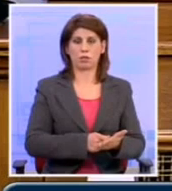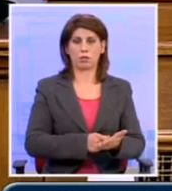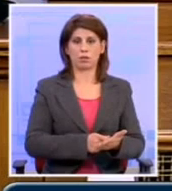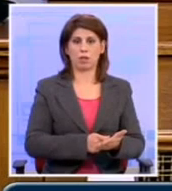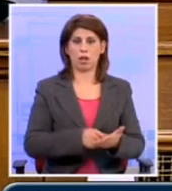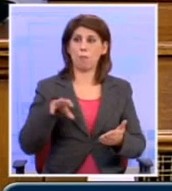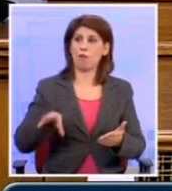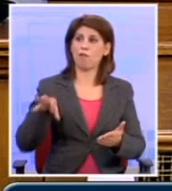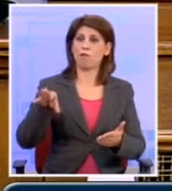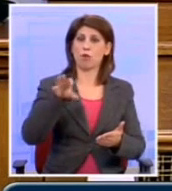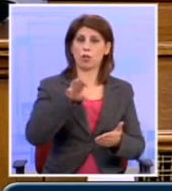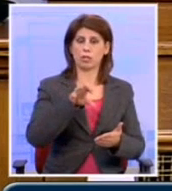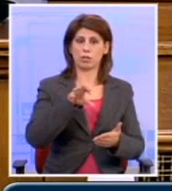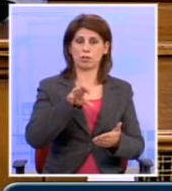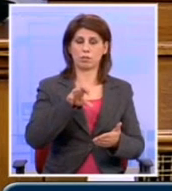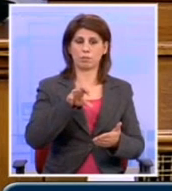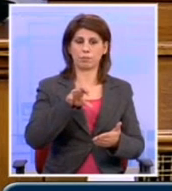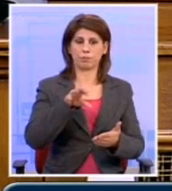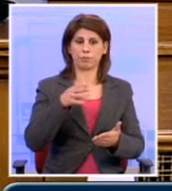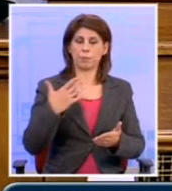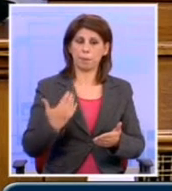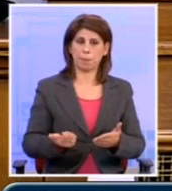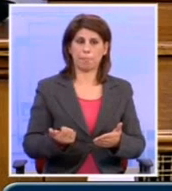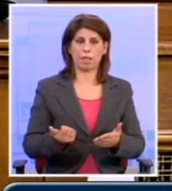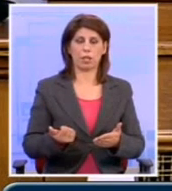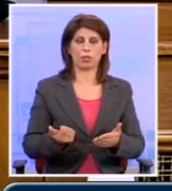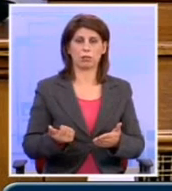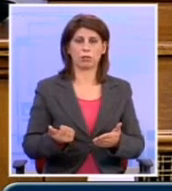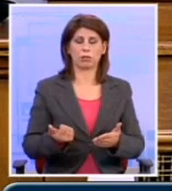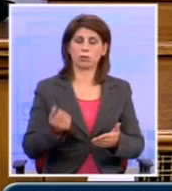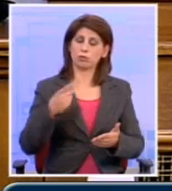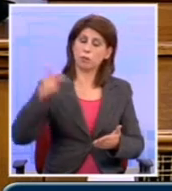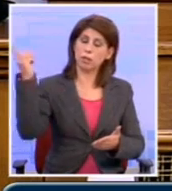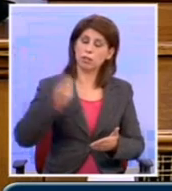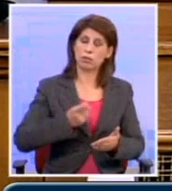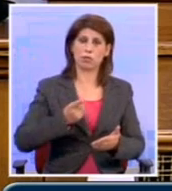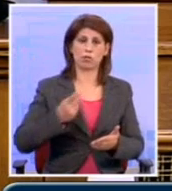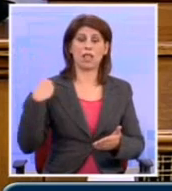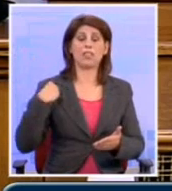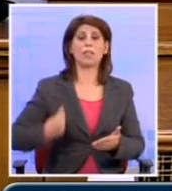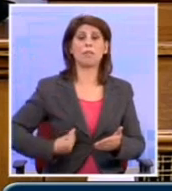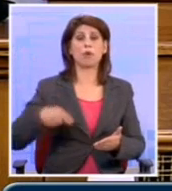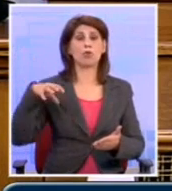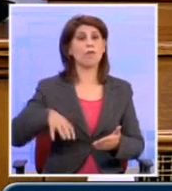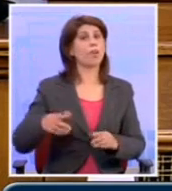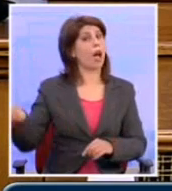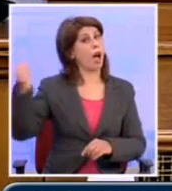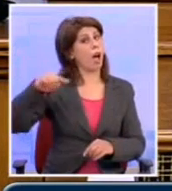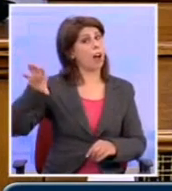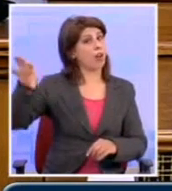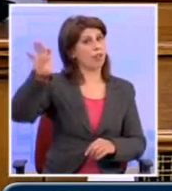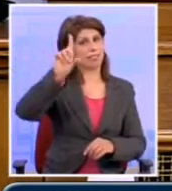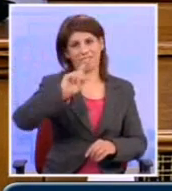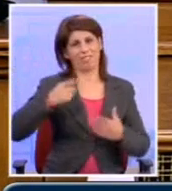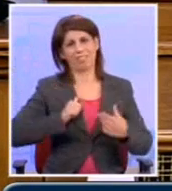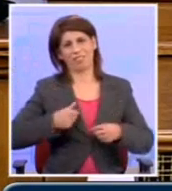από φορείς οι οποίοι είναι στην τριπτική τους πλειοψηφία δημόσιοι φορείς άλλων χωρών, δεν είναι